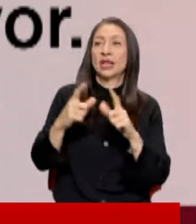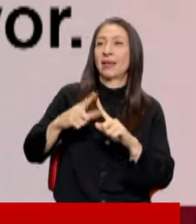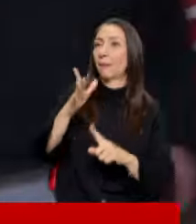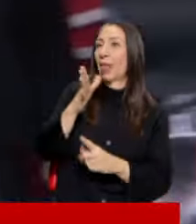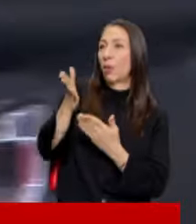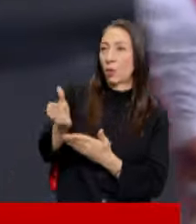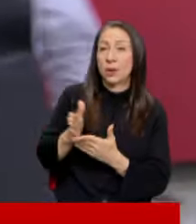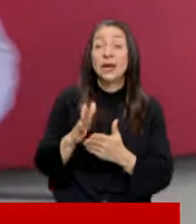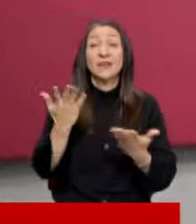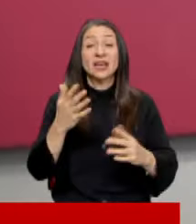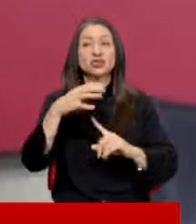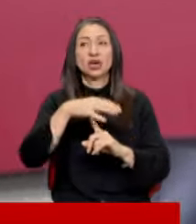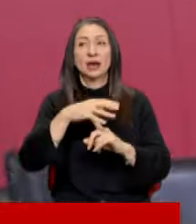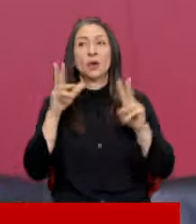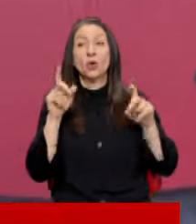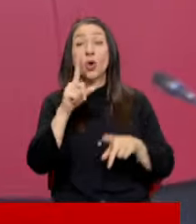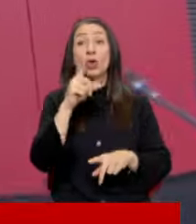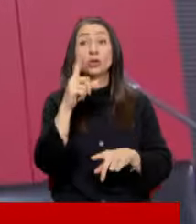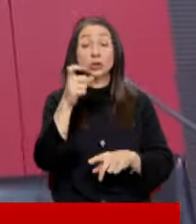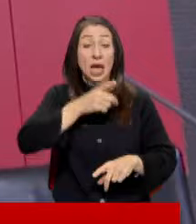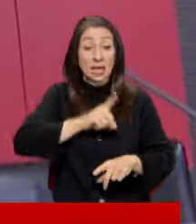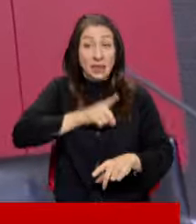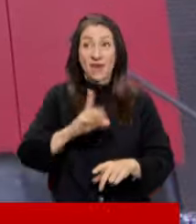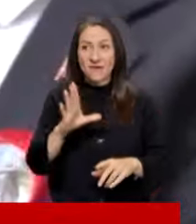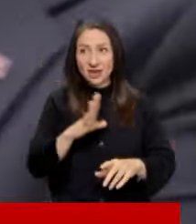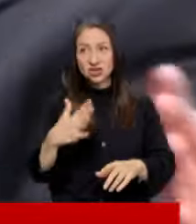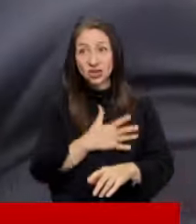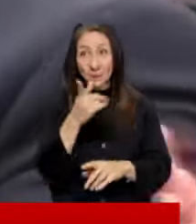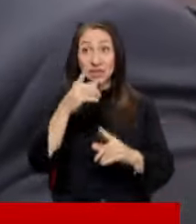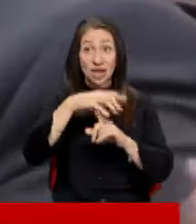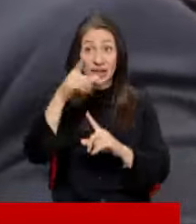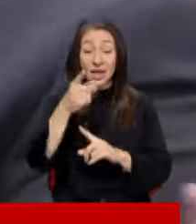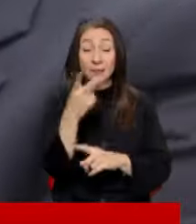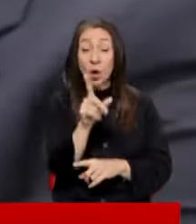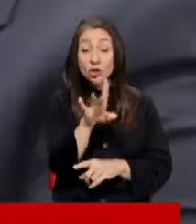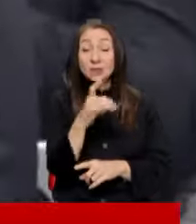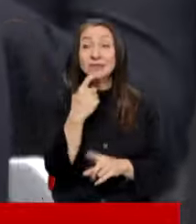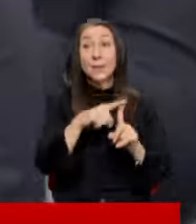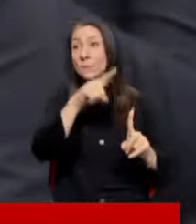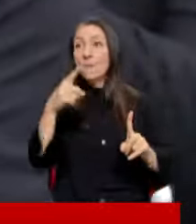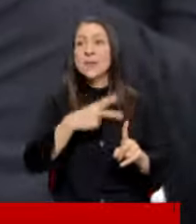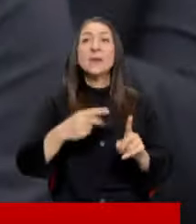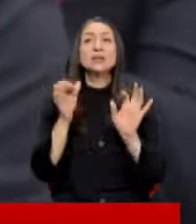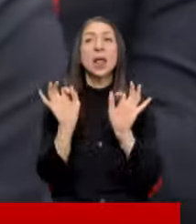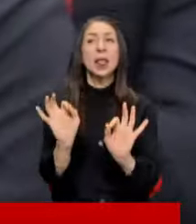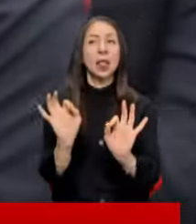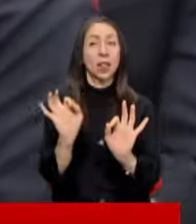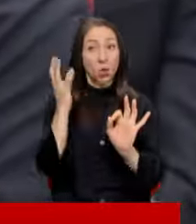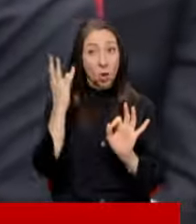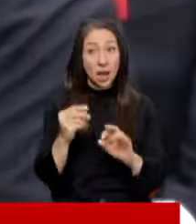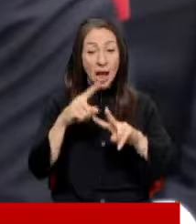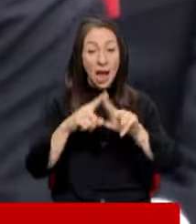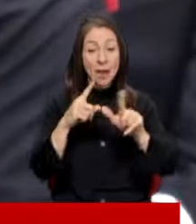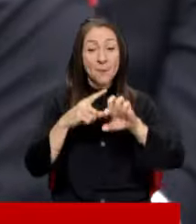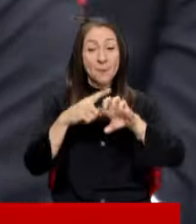Tekin biliyor ve Çankaya konusu 19 aday adayı vardı CHP'de an Kaya'da 2014 yılından bu yana belediye başkanlığı görevini yürüten